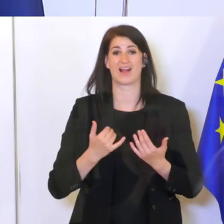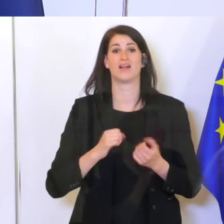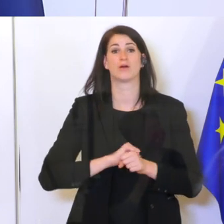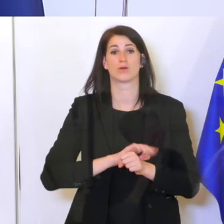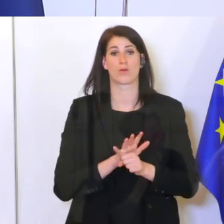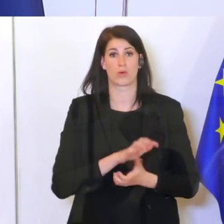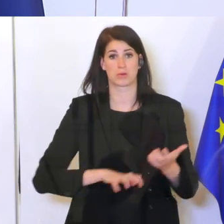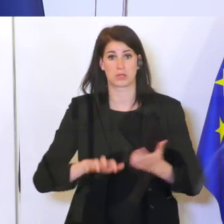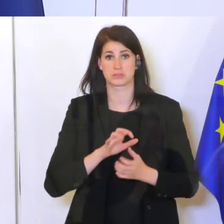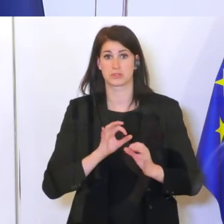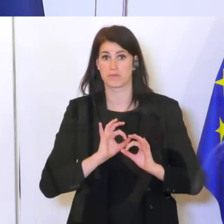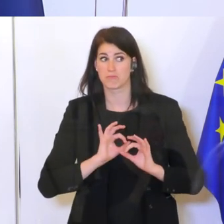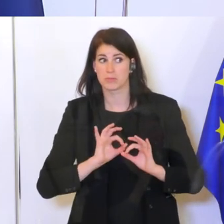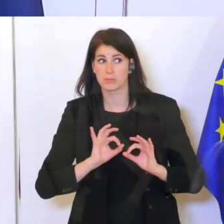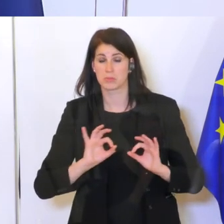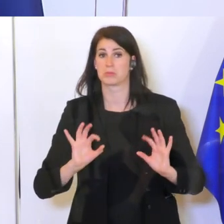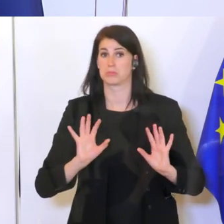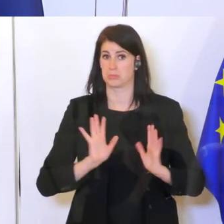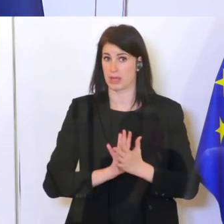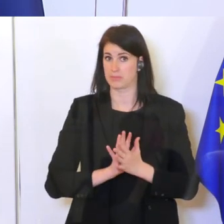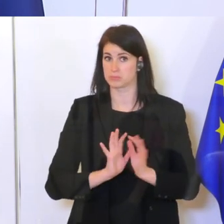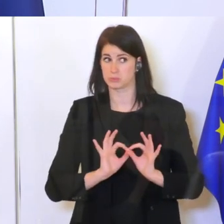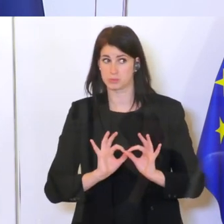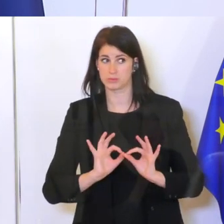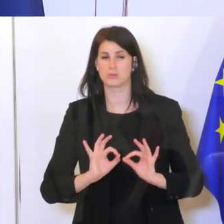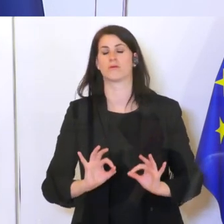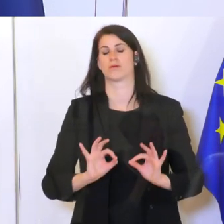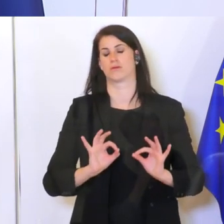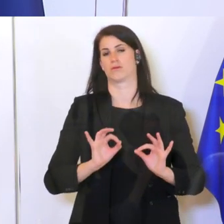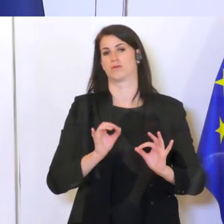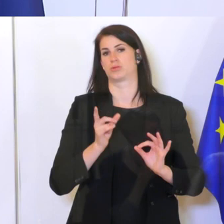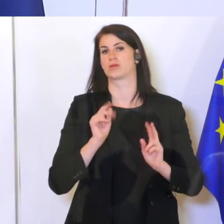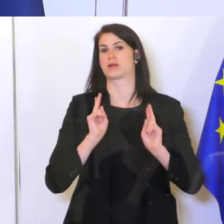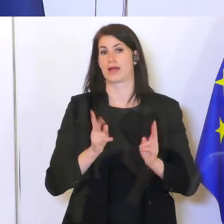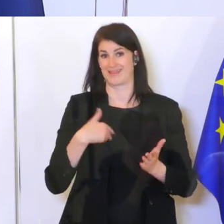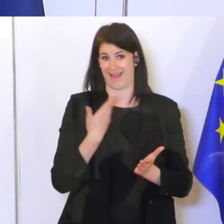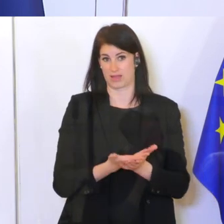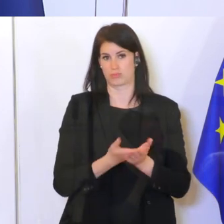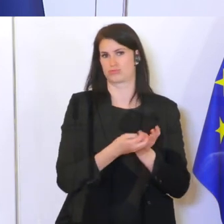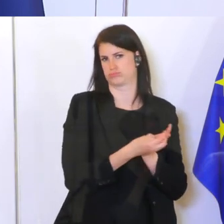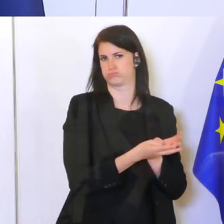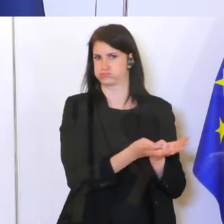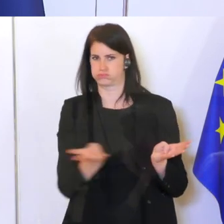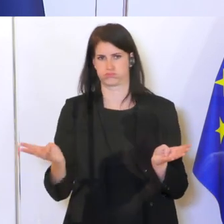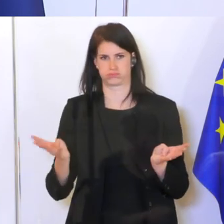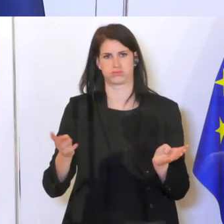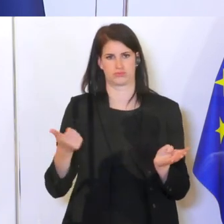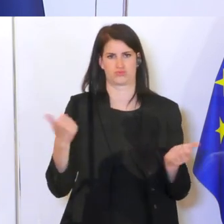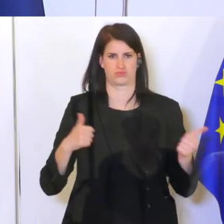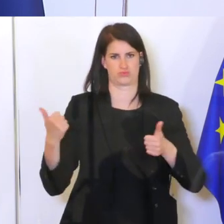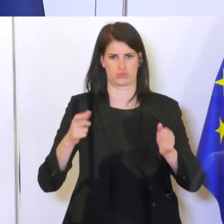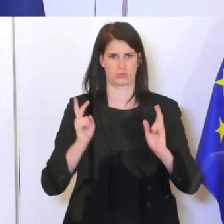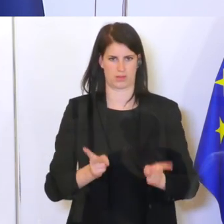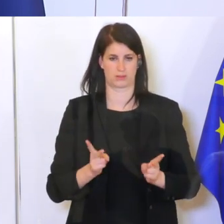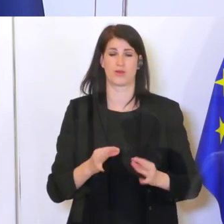entwickeln, bin ich zuversichtlich, dass wir zu weiteren Kunst- und Kulturangeboten kommen können. Mir ist es natürlich ein großes